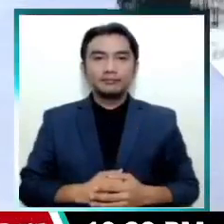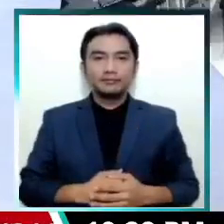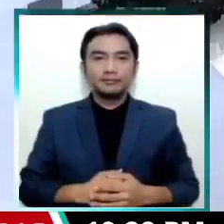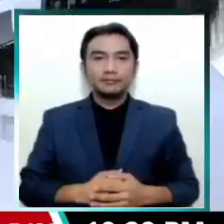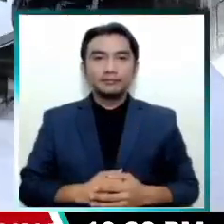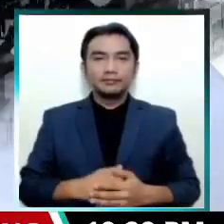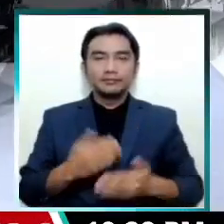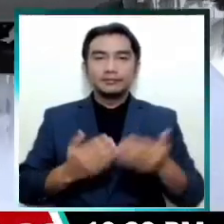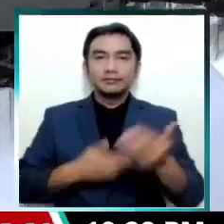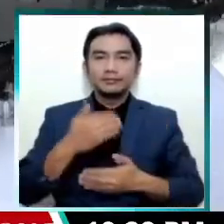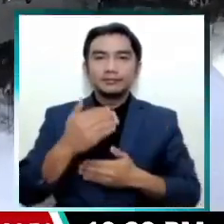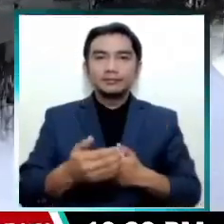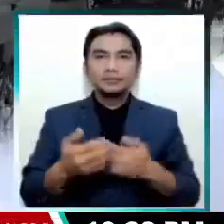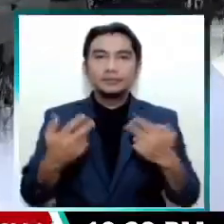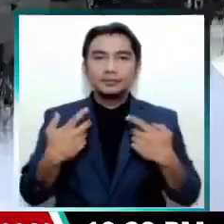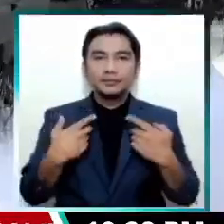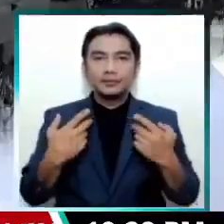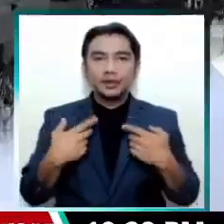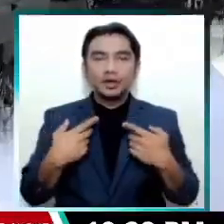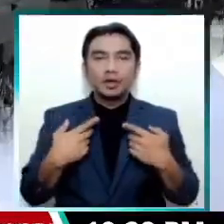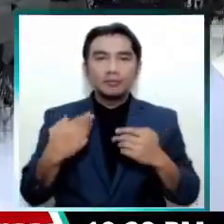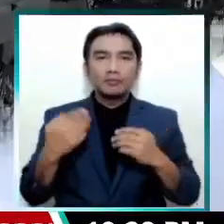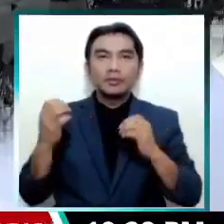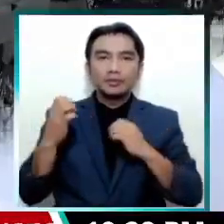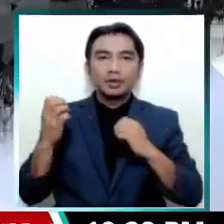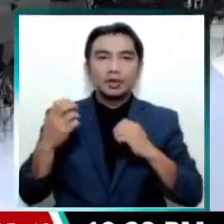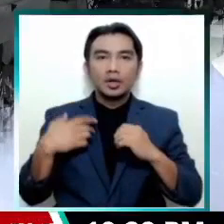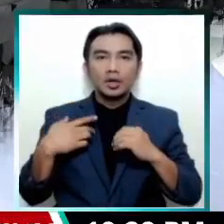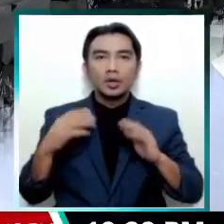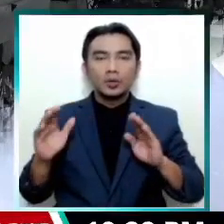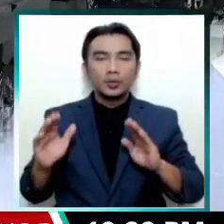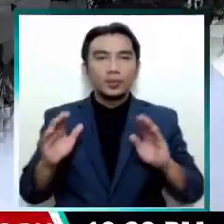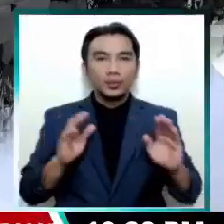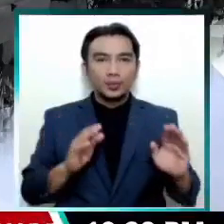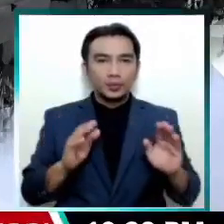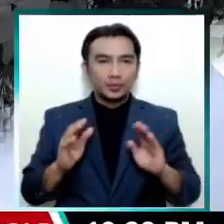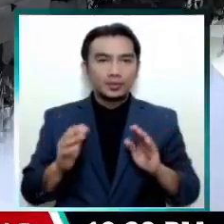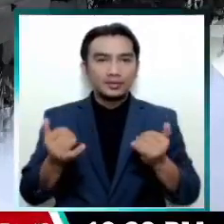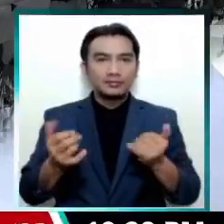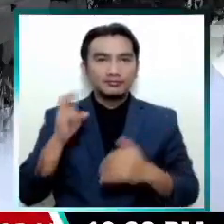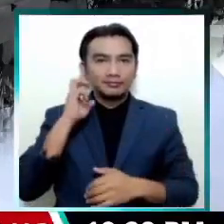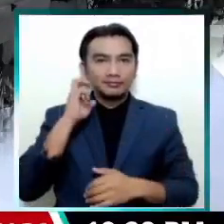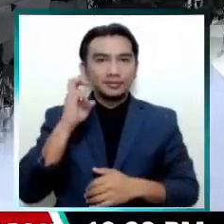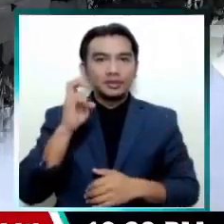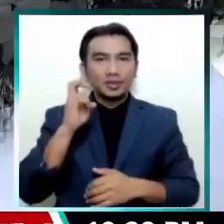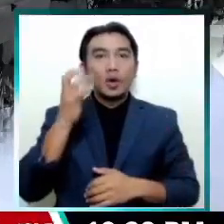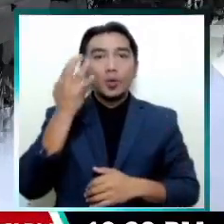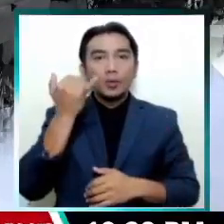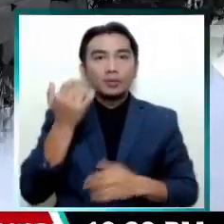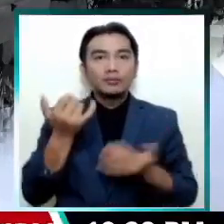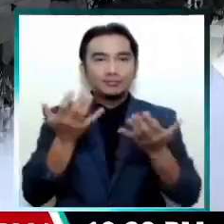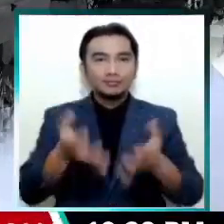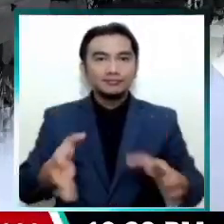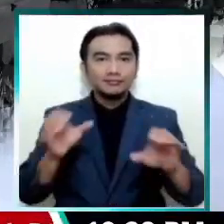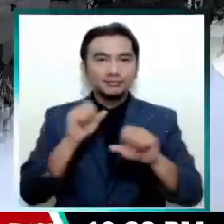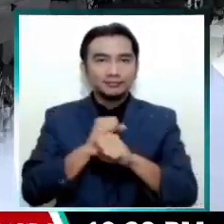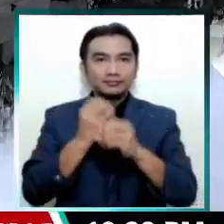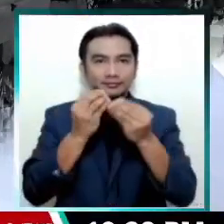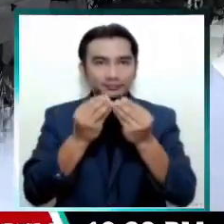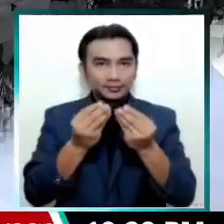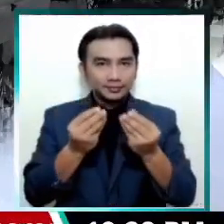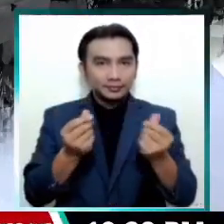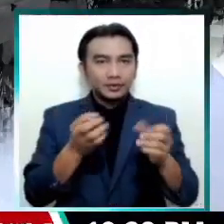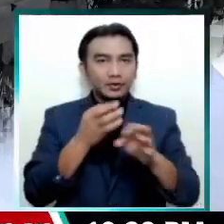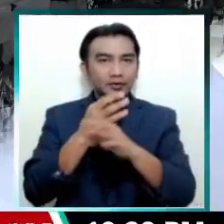Inaasahang mas giginhawa na rin ang pagsakay sa MRT3 ngayong tapos na ang rehabilitation o pag-overhaul sa lahat ng